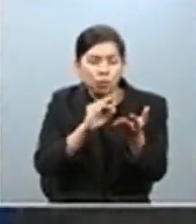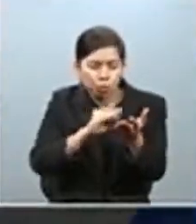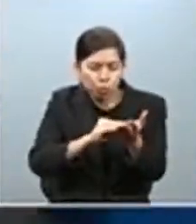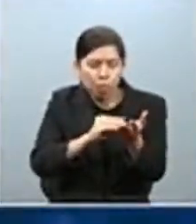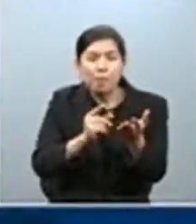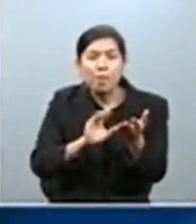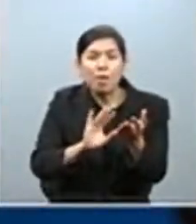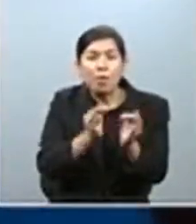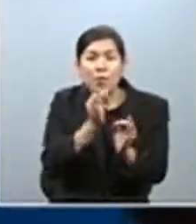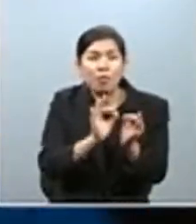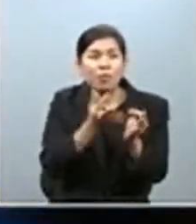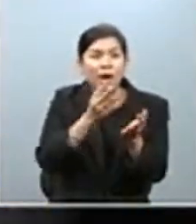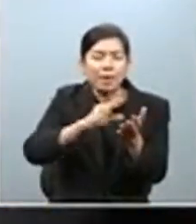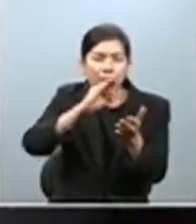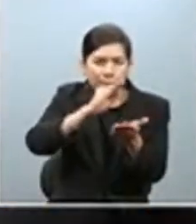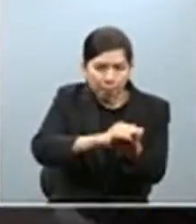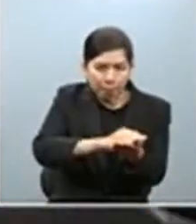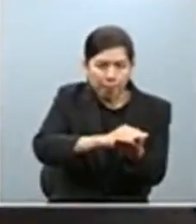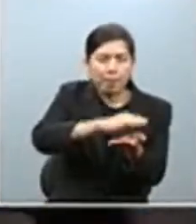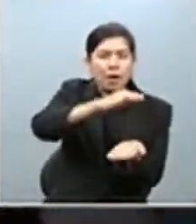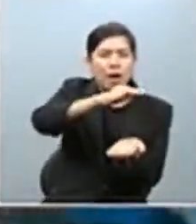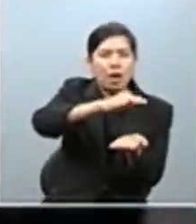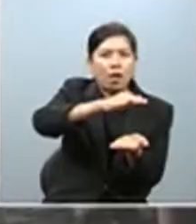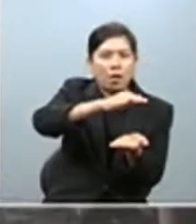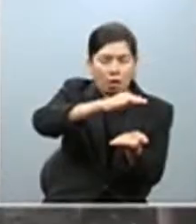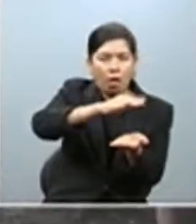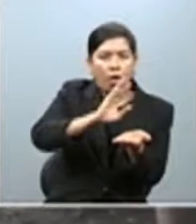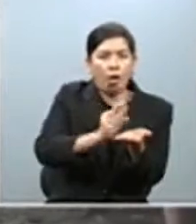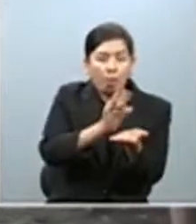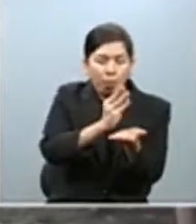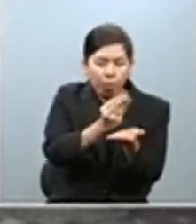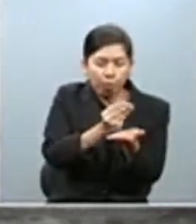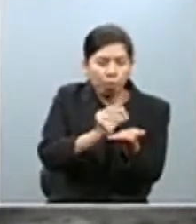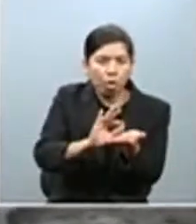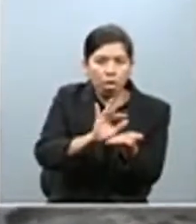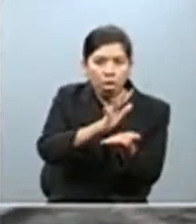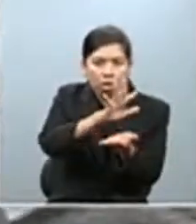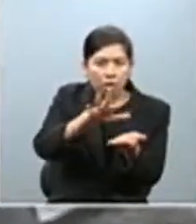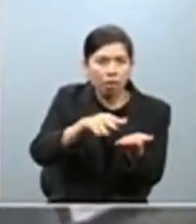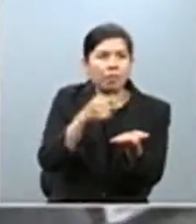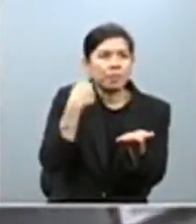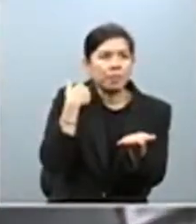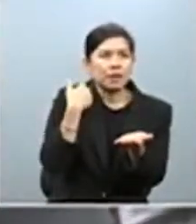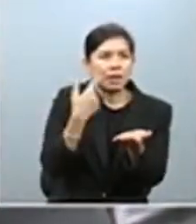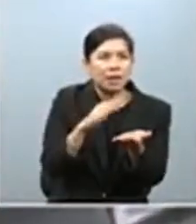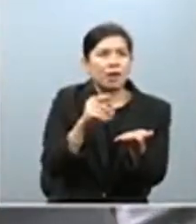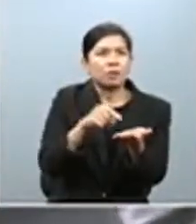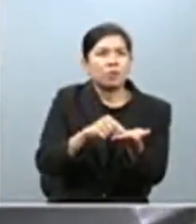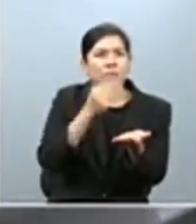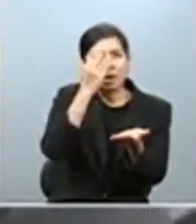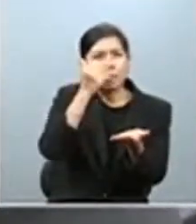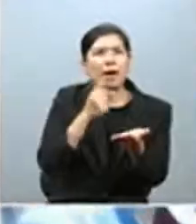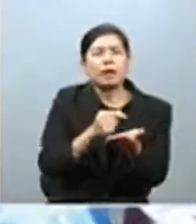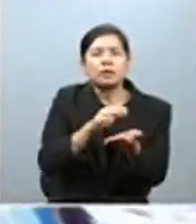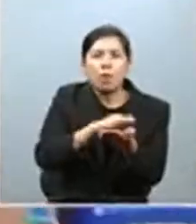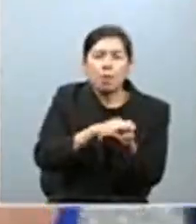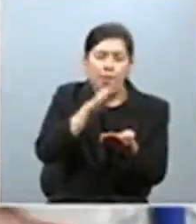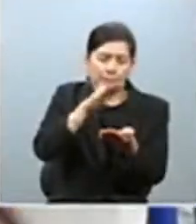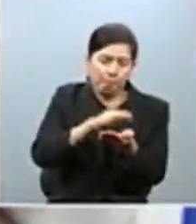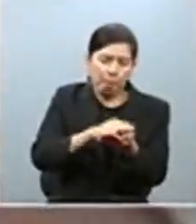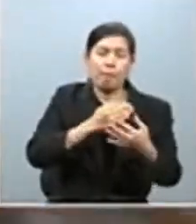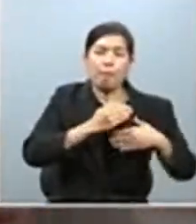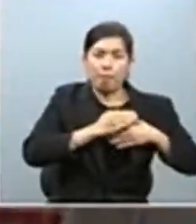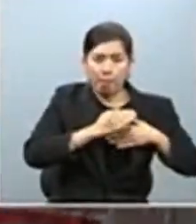ช้มือปิดปากไห่รอให้ไฟไหม้สำลีหมดนำไห่ทาบเต้านมก็จะเกิดแรงดูดน้ำนมนั่นเองไห่เข